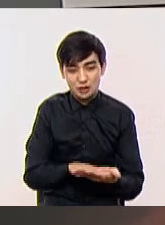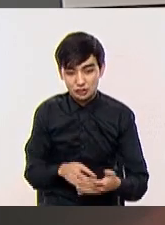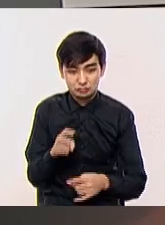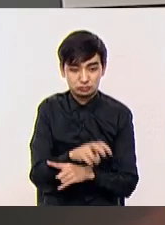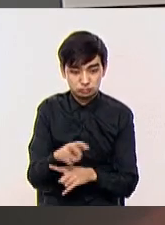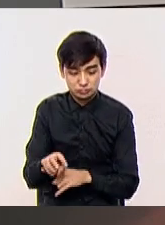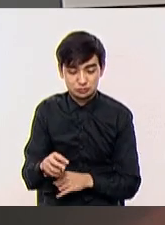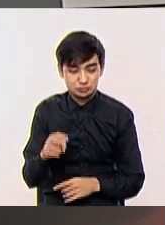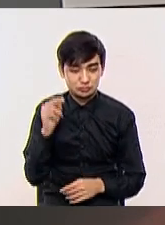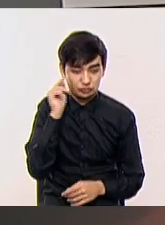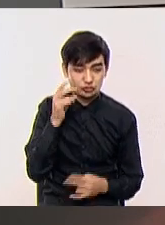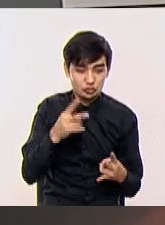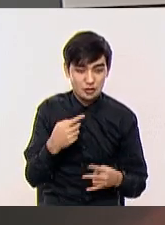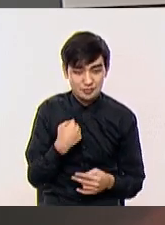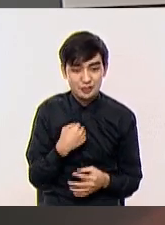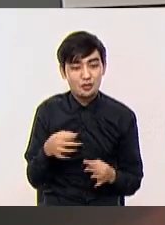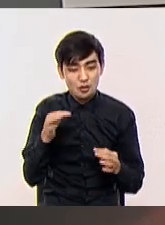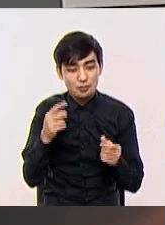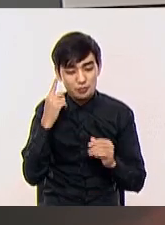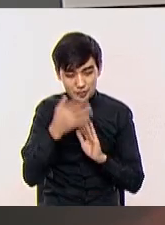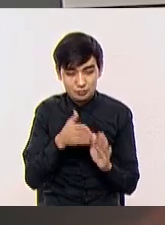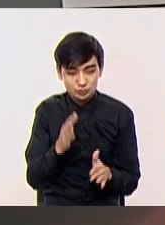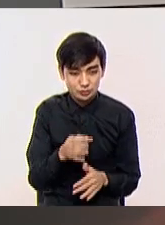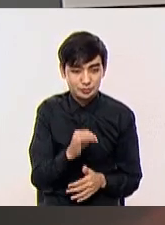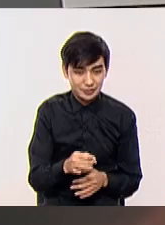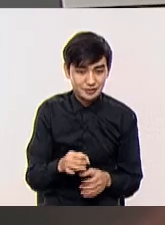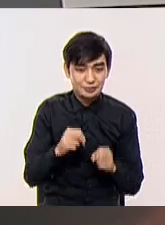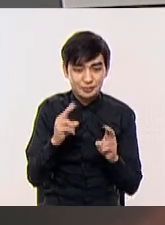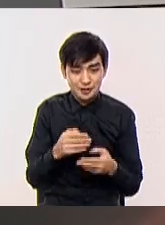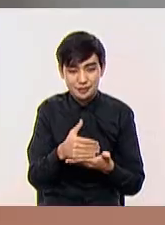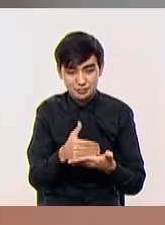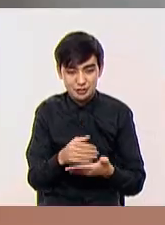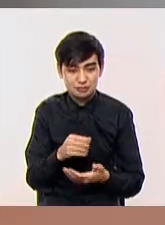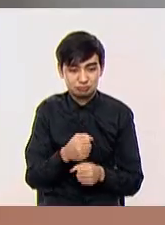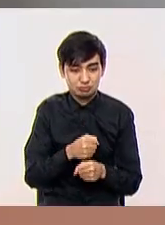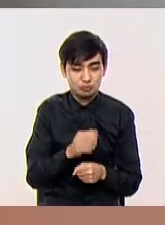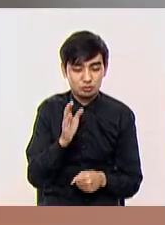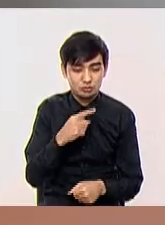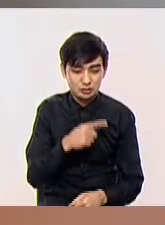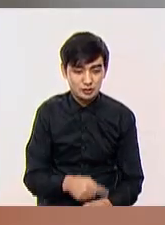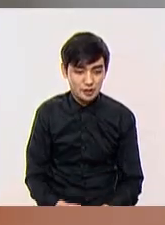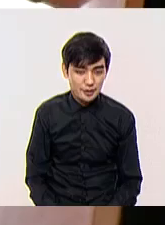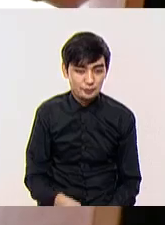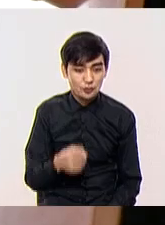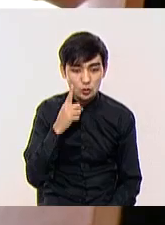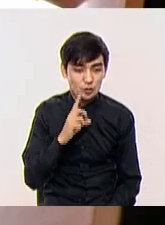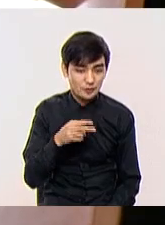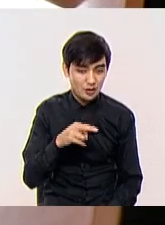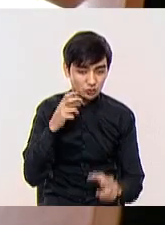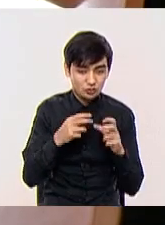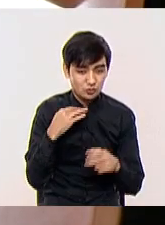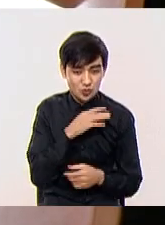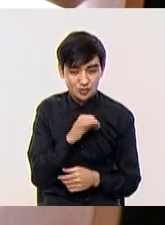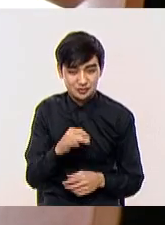посещать занятия. Но мы будем входить в положение студенток и сделаем подходящее расписание. Ректор добавила, что для удобства студенток,